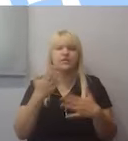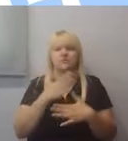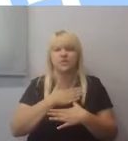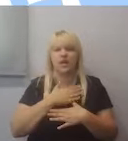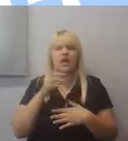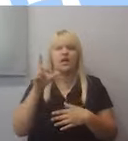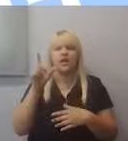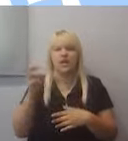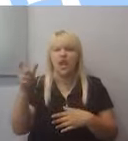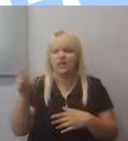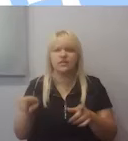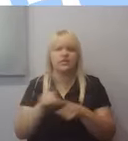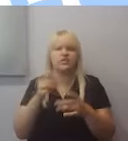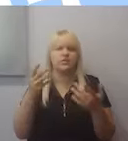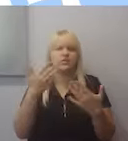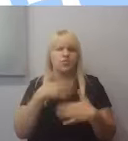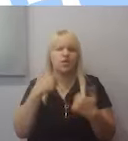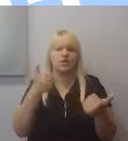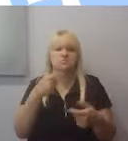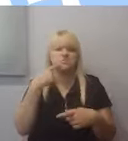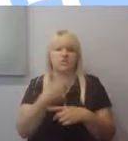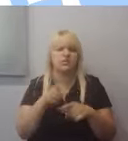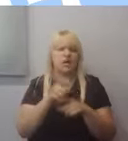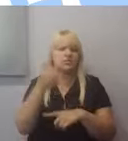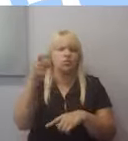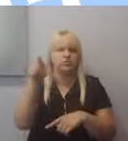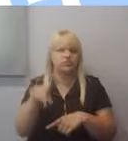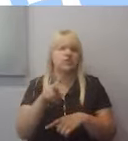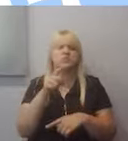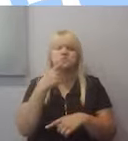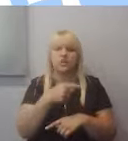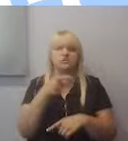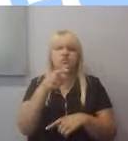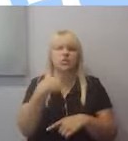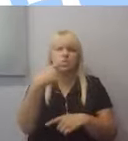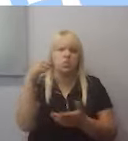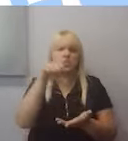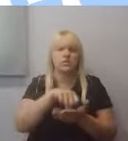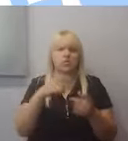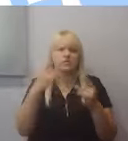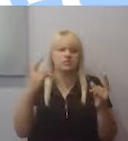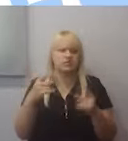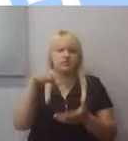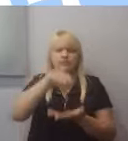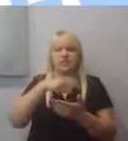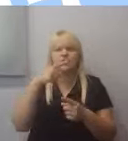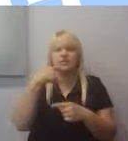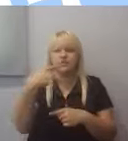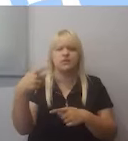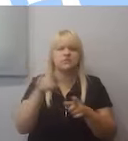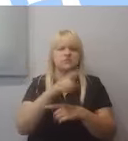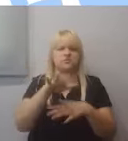man patika to pieminēj un gustavs arī ka tā runa šeit no tribīnes un vispār sabiedrībā kļūst arvien skaidrāk precīzāka